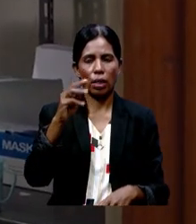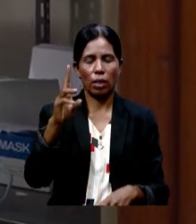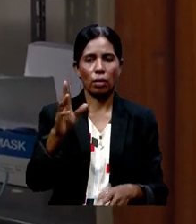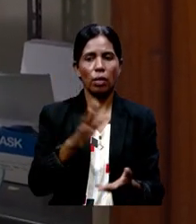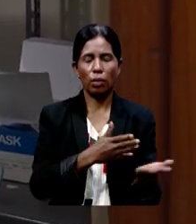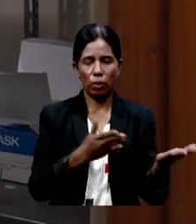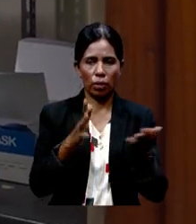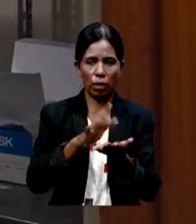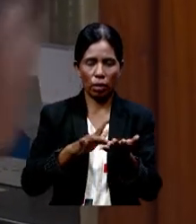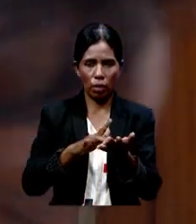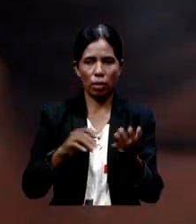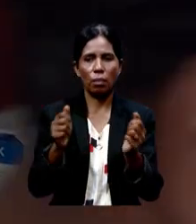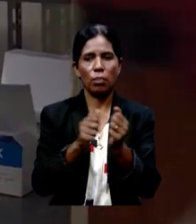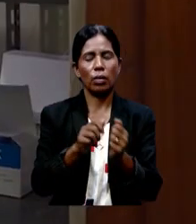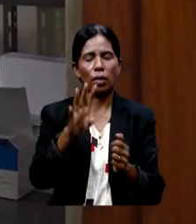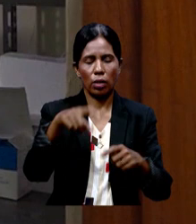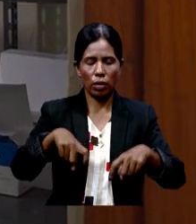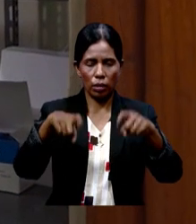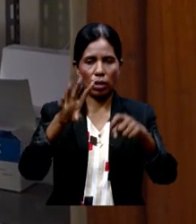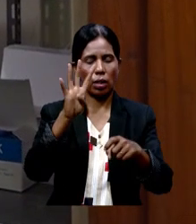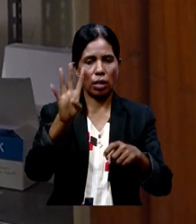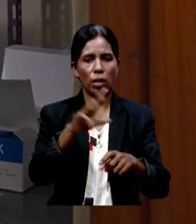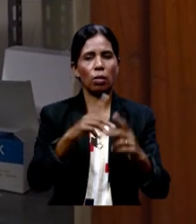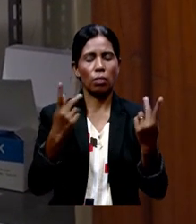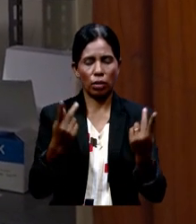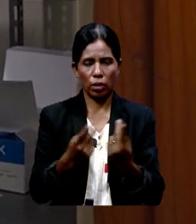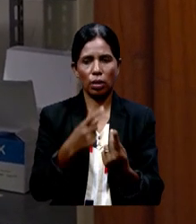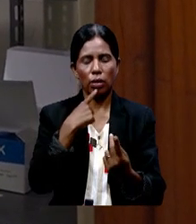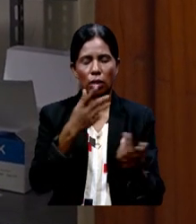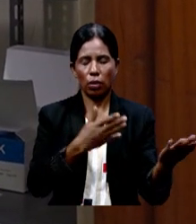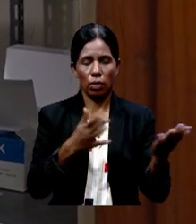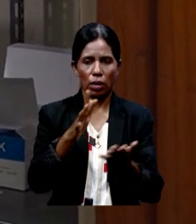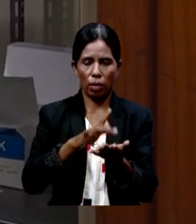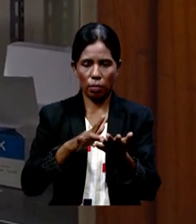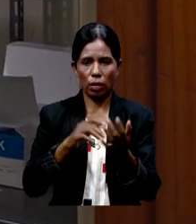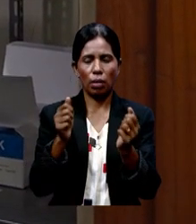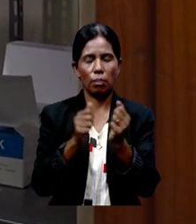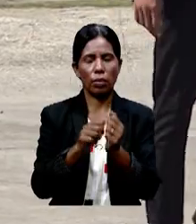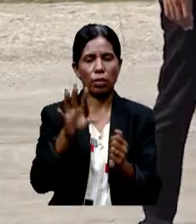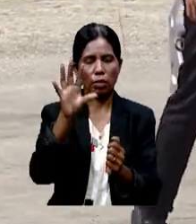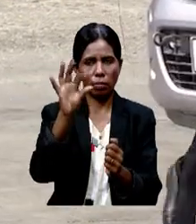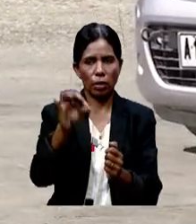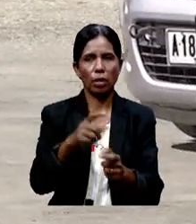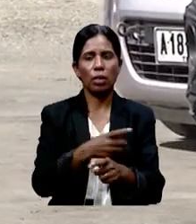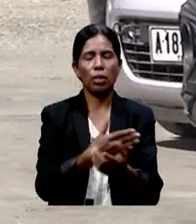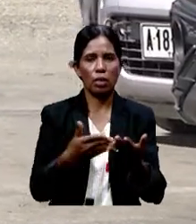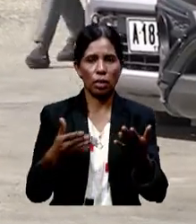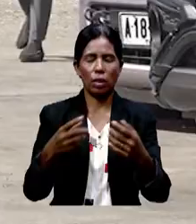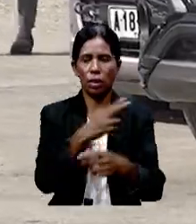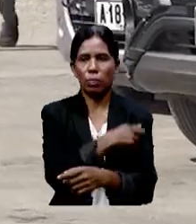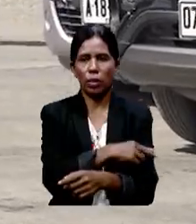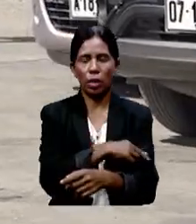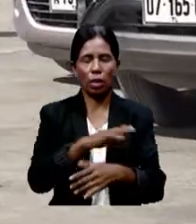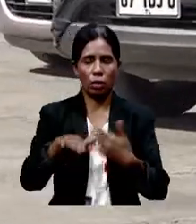no riazente contentor hat no foin lais ne kompanyia refere hatama tan ai muruk item sia mai beha fasilidade saúde sire